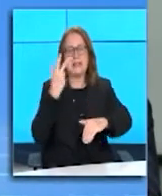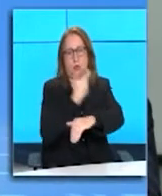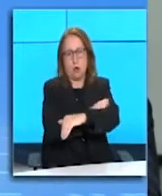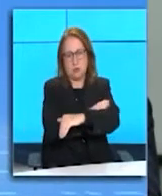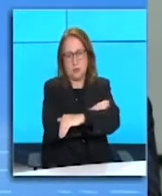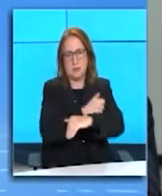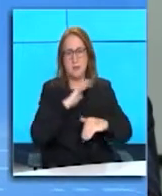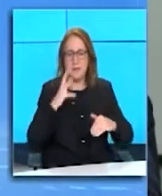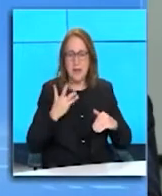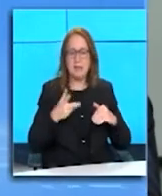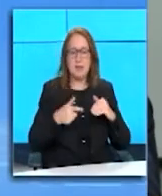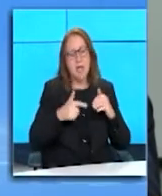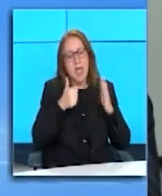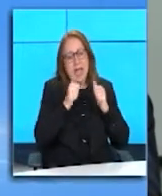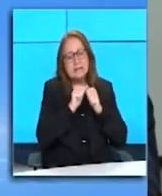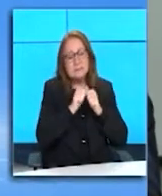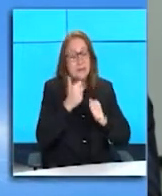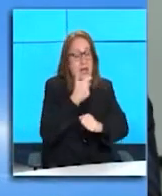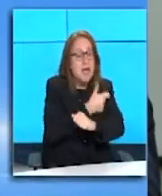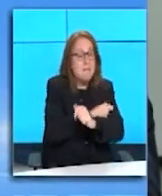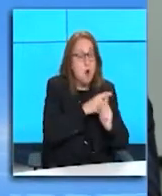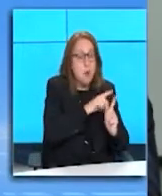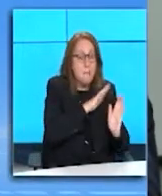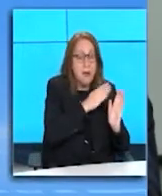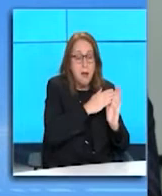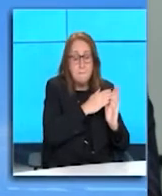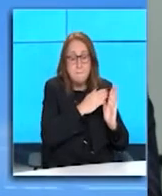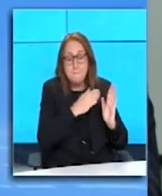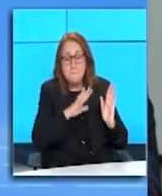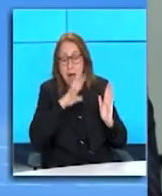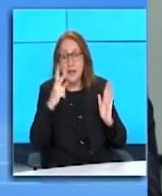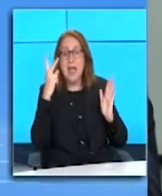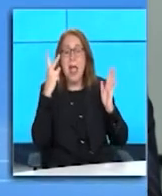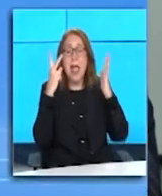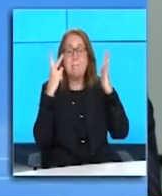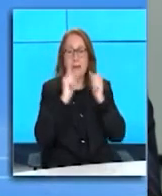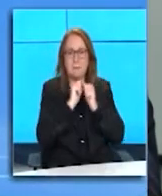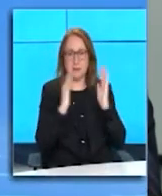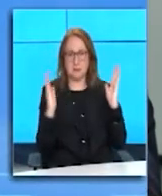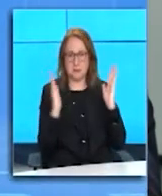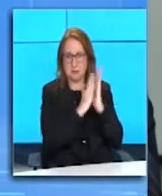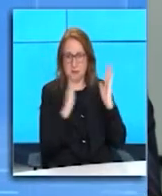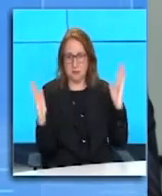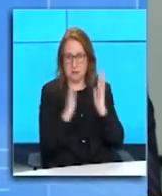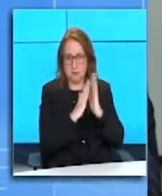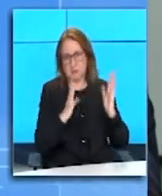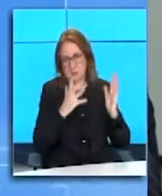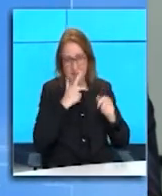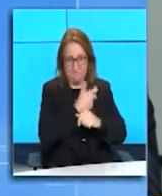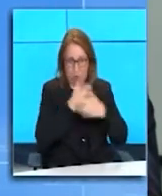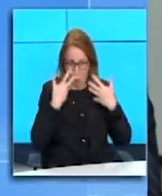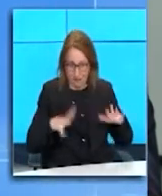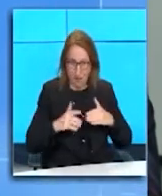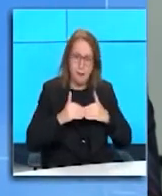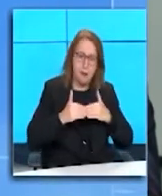τρίτη δόση και παράλληλα αναλαμβάνουμε ως πρώτη χώρα στην Ευρωπαϊκή Ένωση μια πρωτοβουλία, ο ίδιος